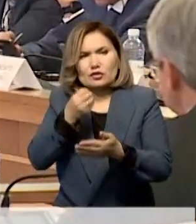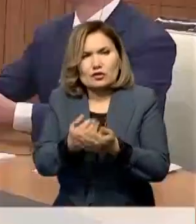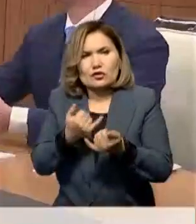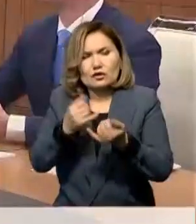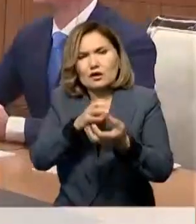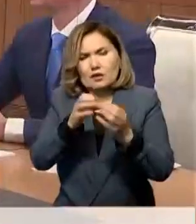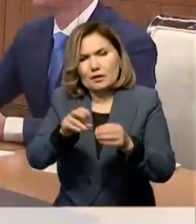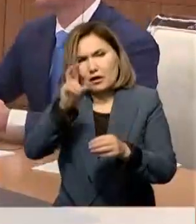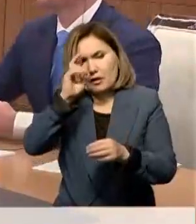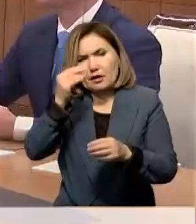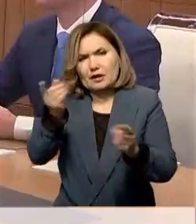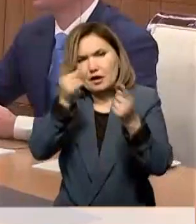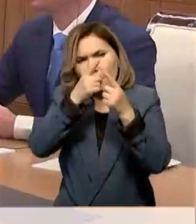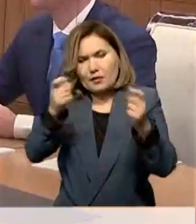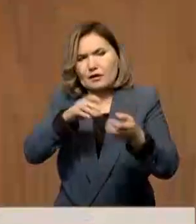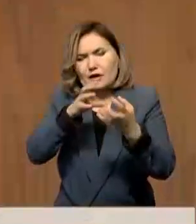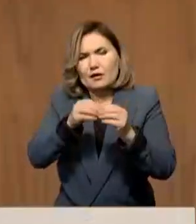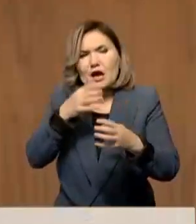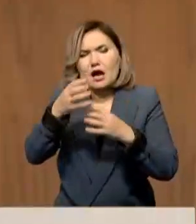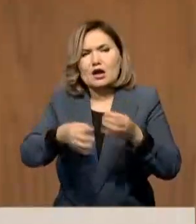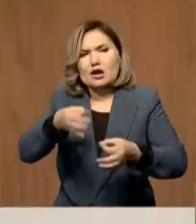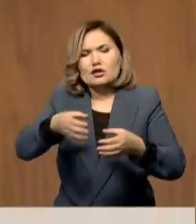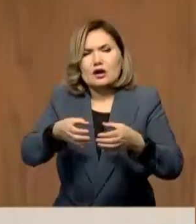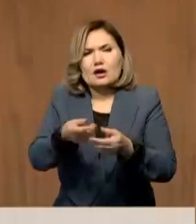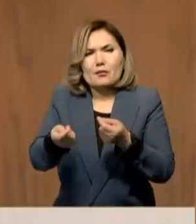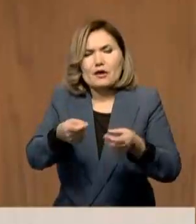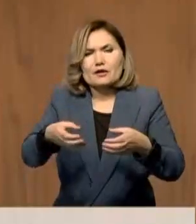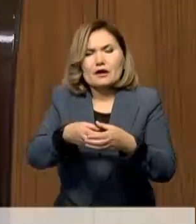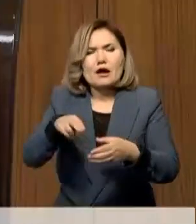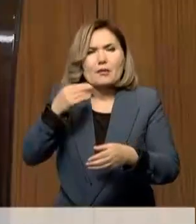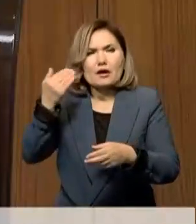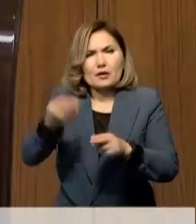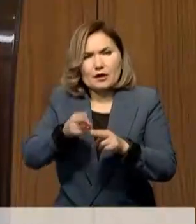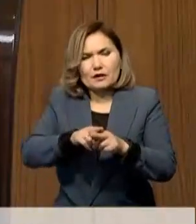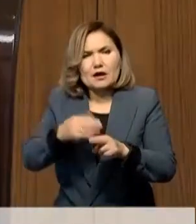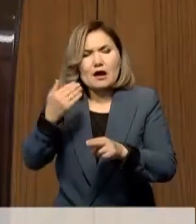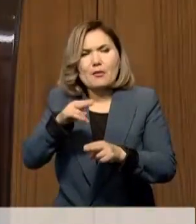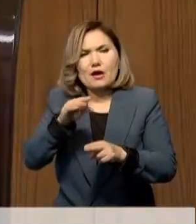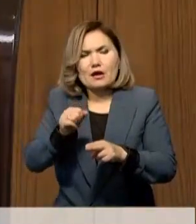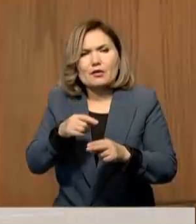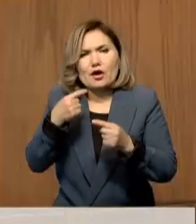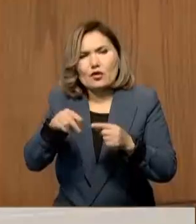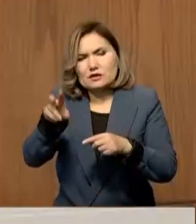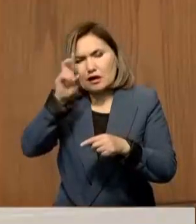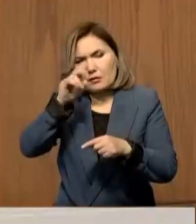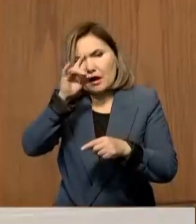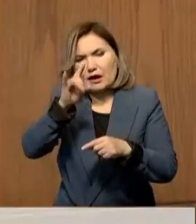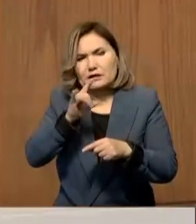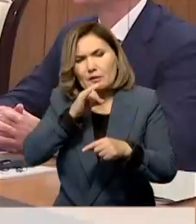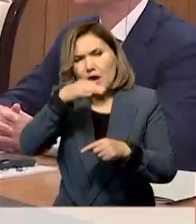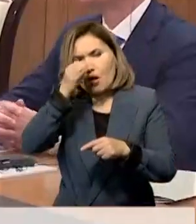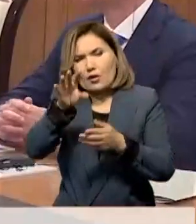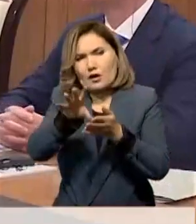отыр. Мемлекет басшысының қабылдауында болған халықаралық сот әкімшілігі қауымдастығының президенті Луис Пальма өзге елдердің Қазақстан